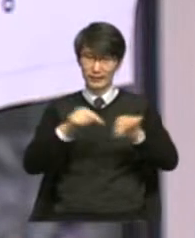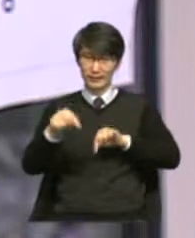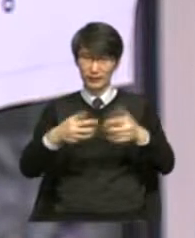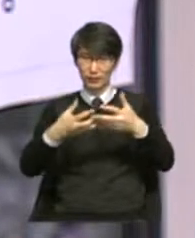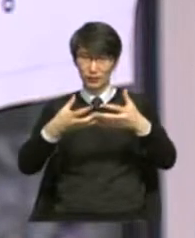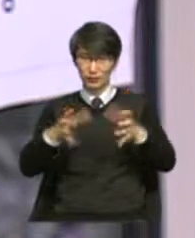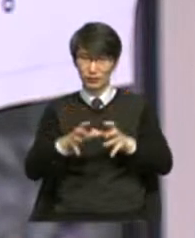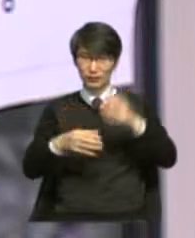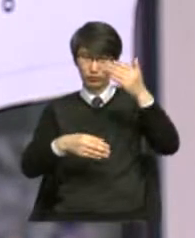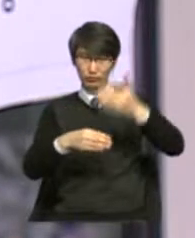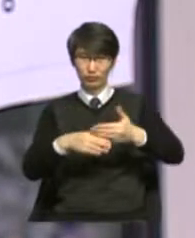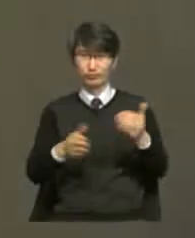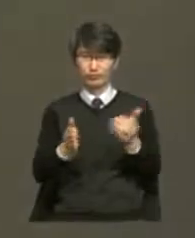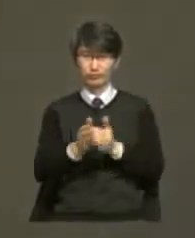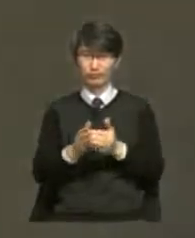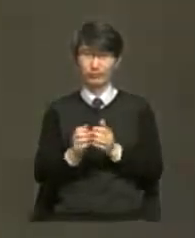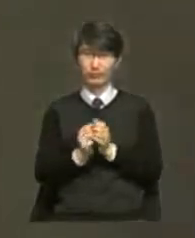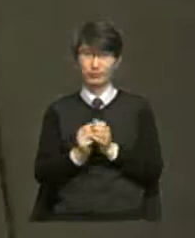문을 닫았습니다.